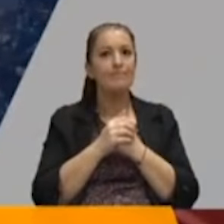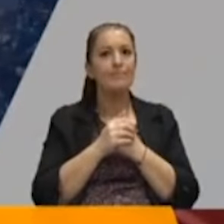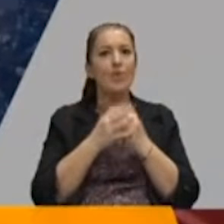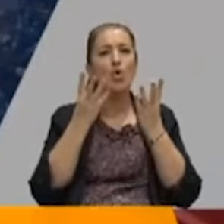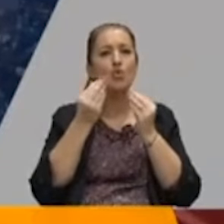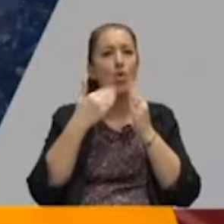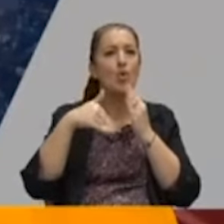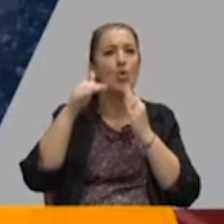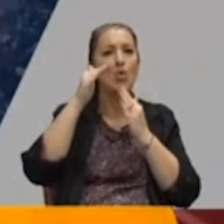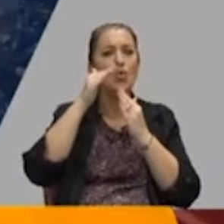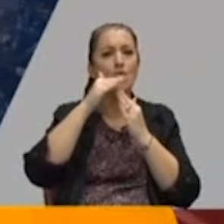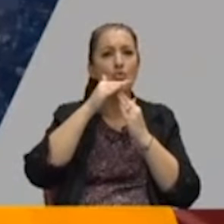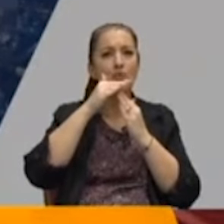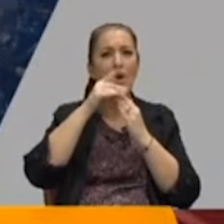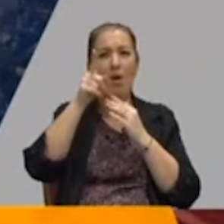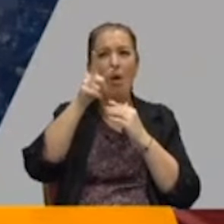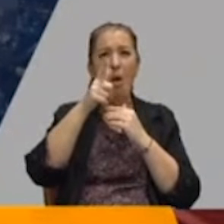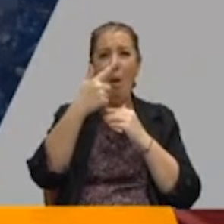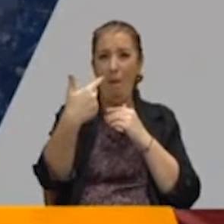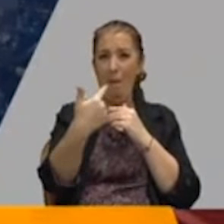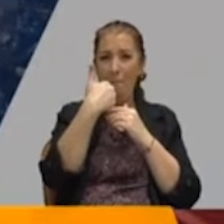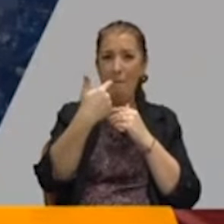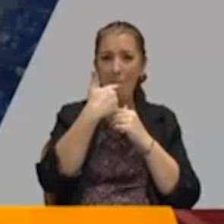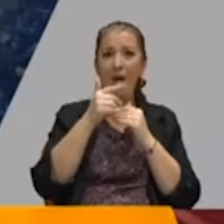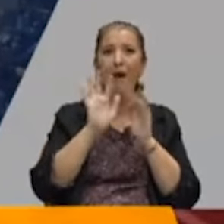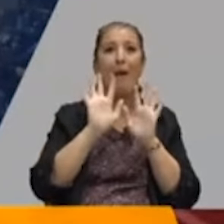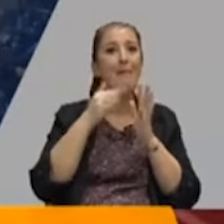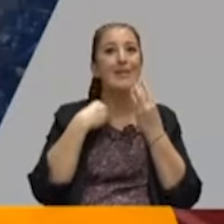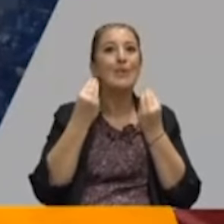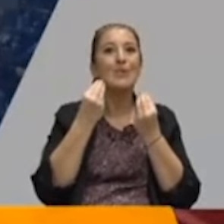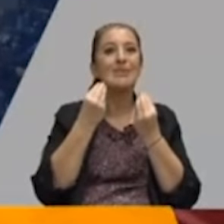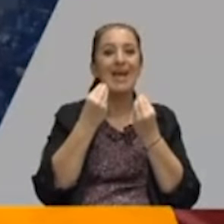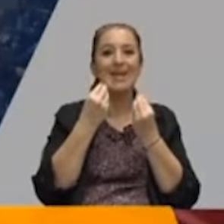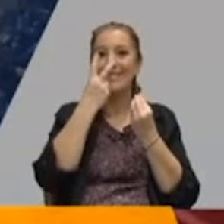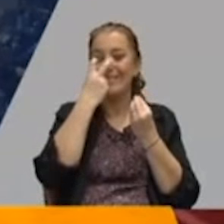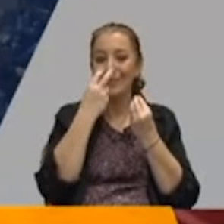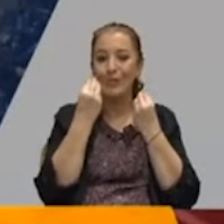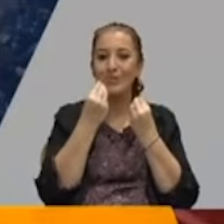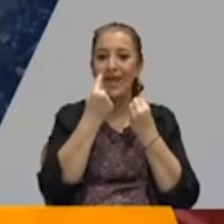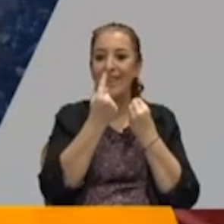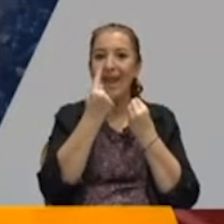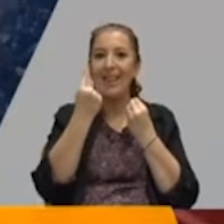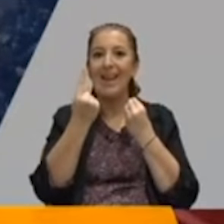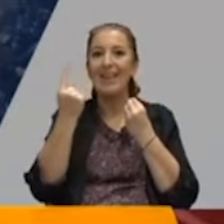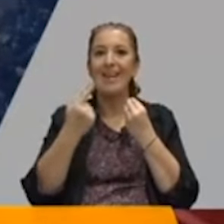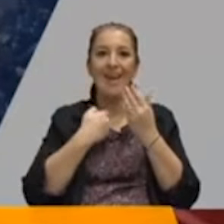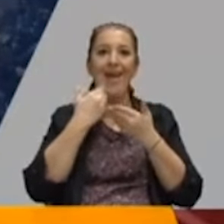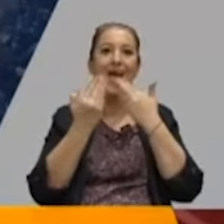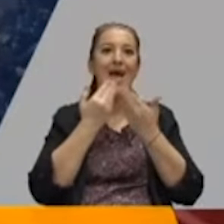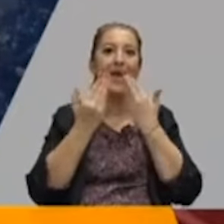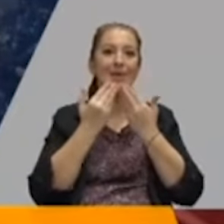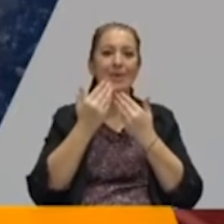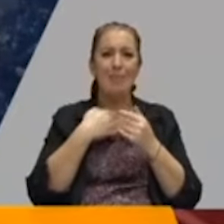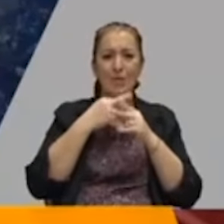çok yüksek tonda konuşuyorsunuz ama inanın tane tane anlatıyorum anlayasınız diye. İnanın yani. Konuşunca